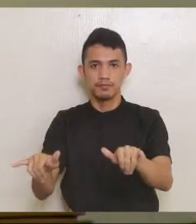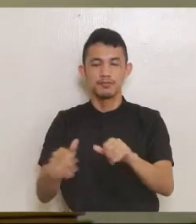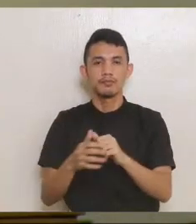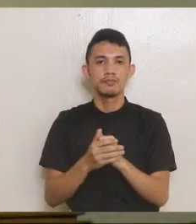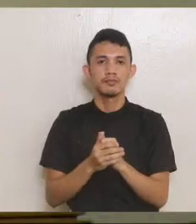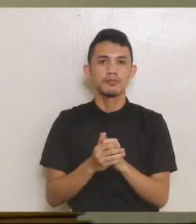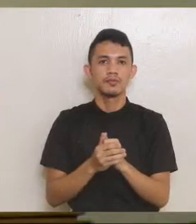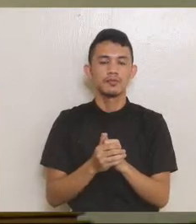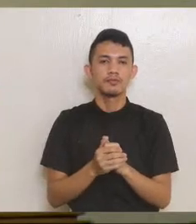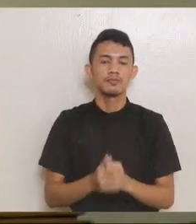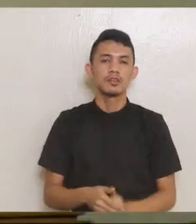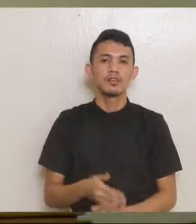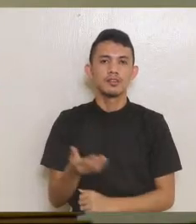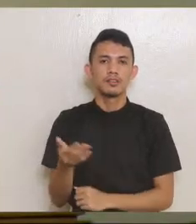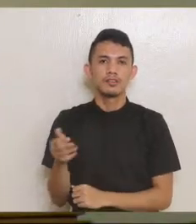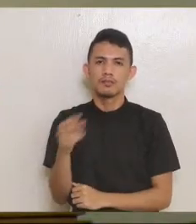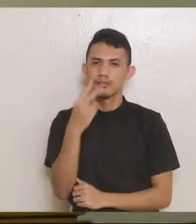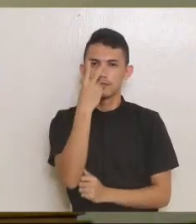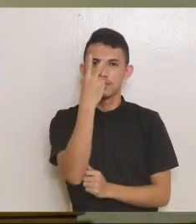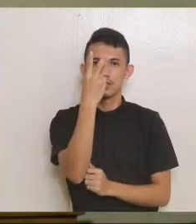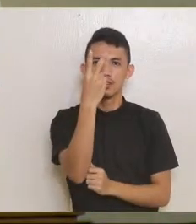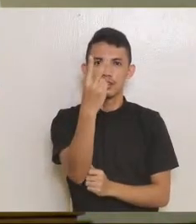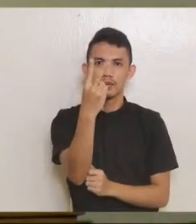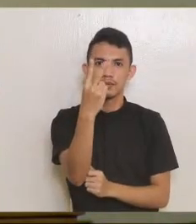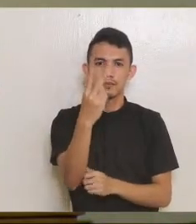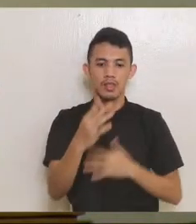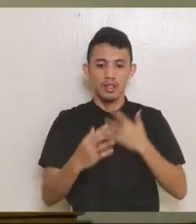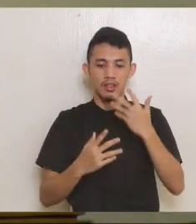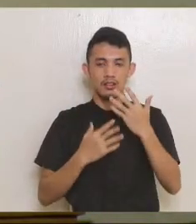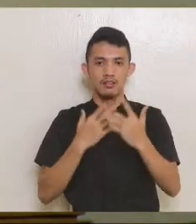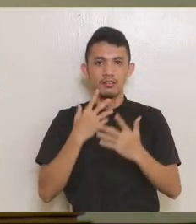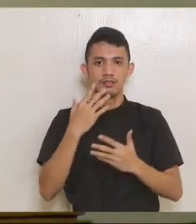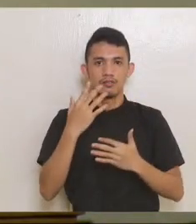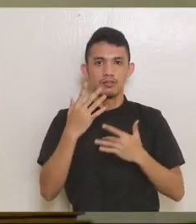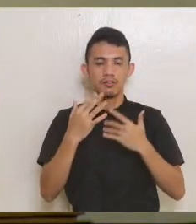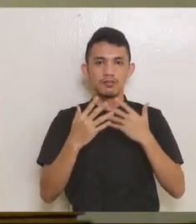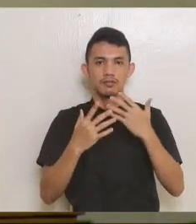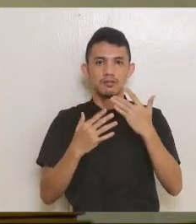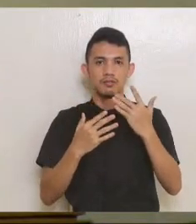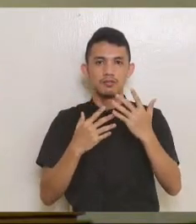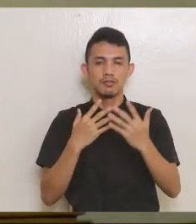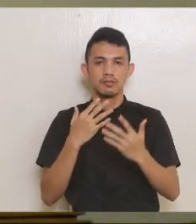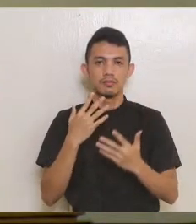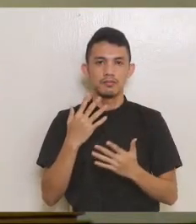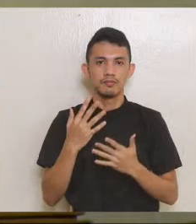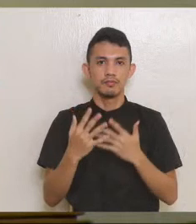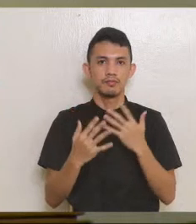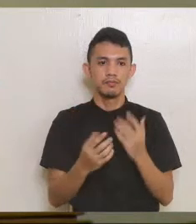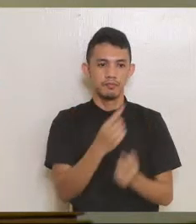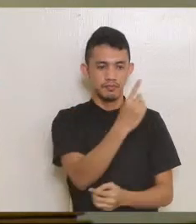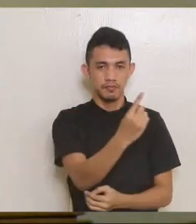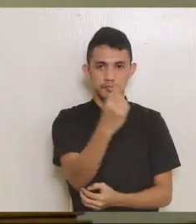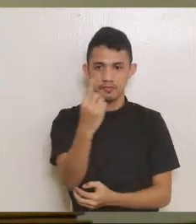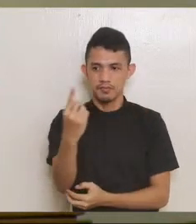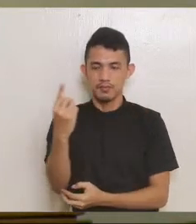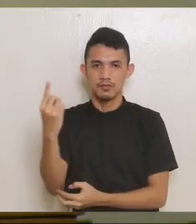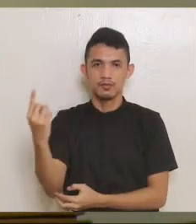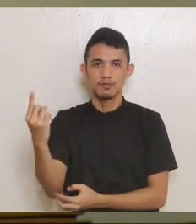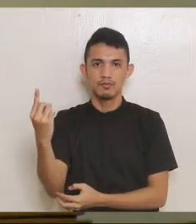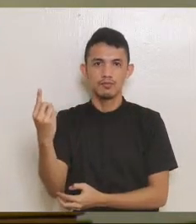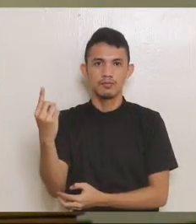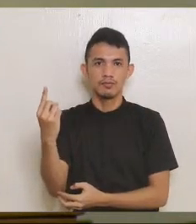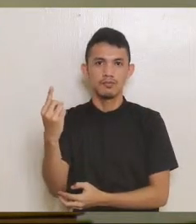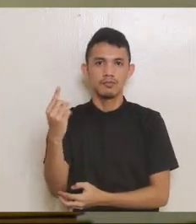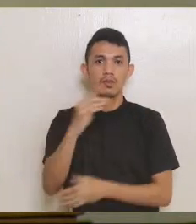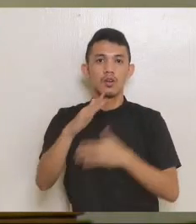Unya nakakita silag daw mga dila nga kalayo, nga nanugdong diha sa matag usa kanila.